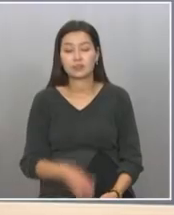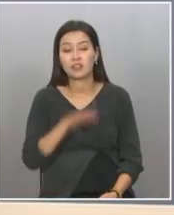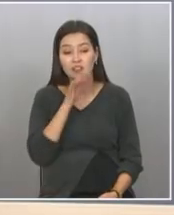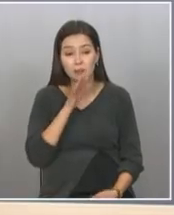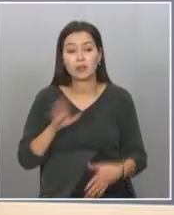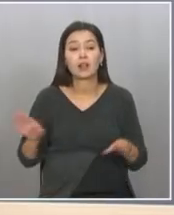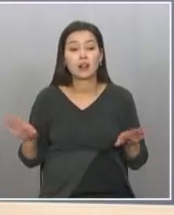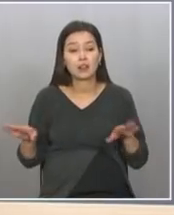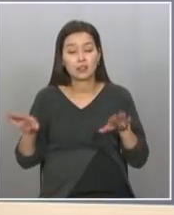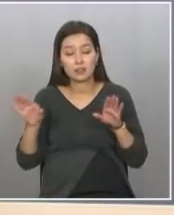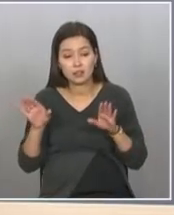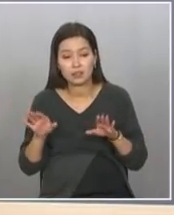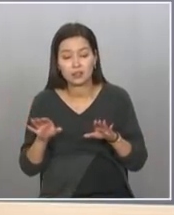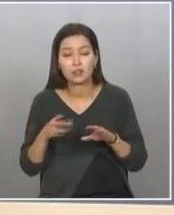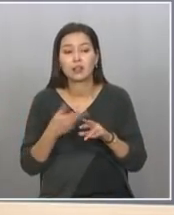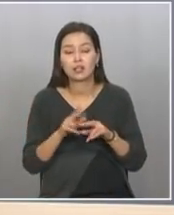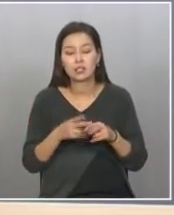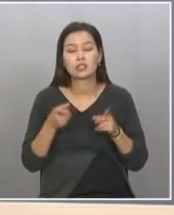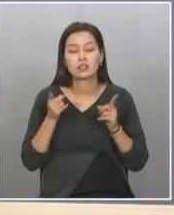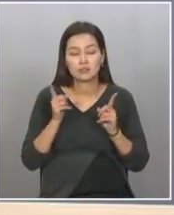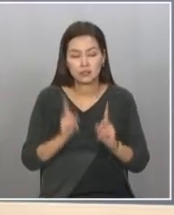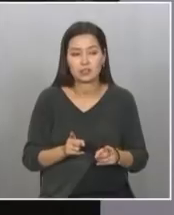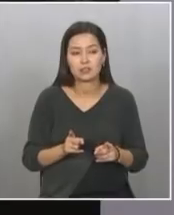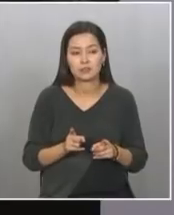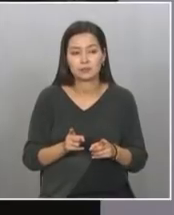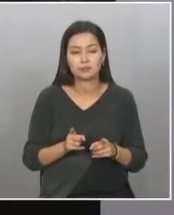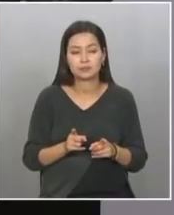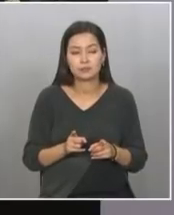Время летит. И это действительно так.